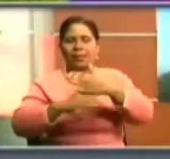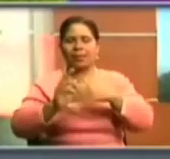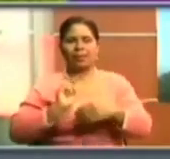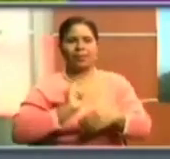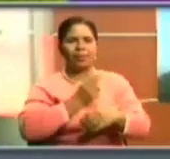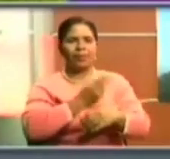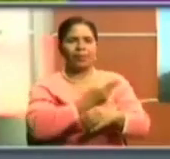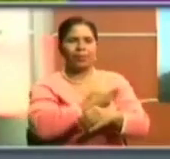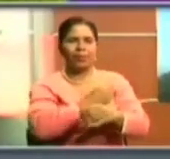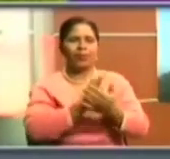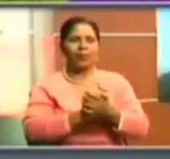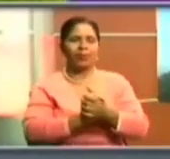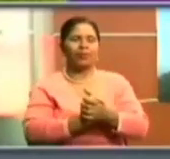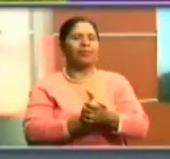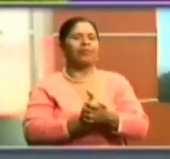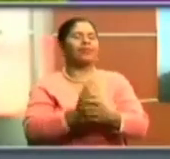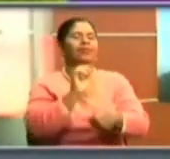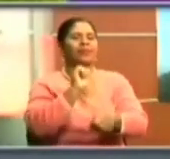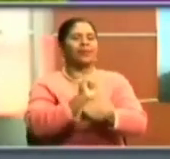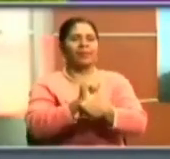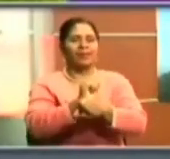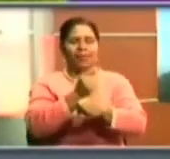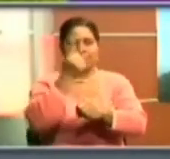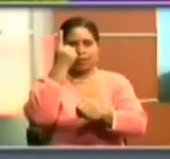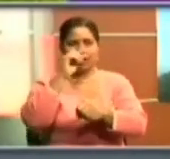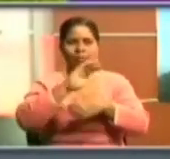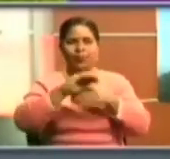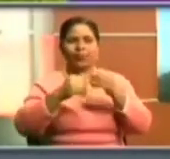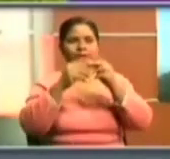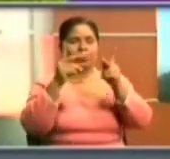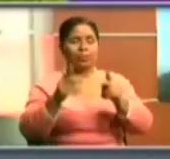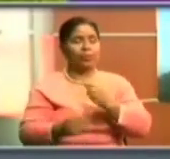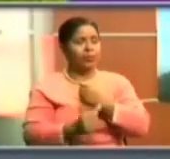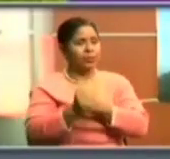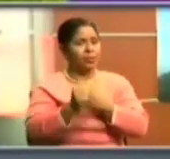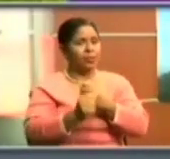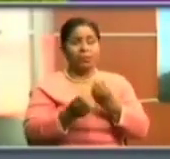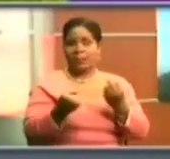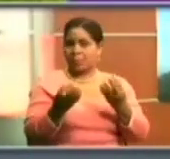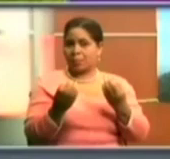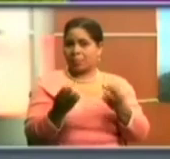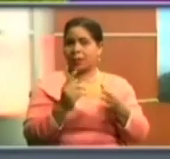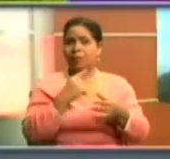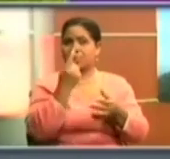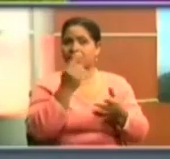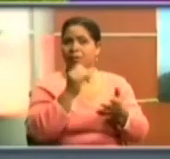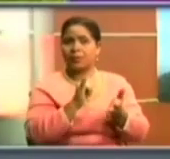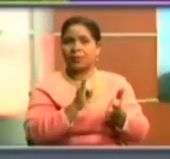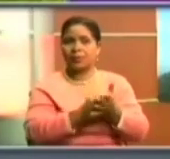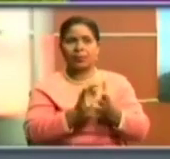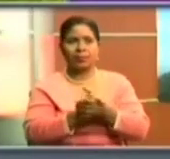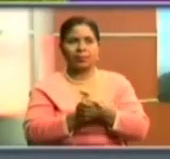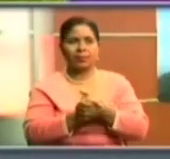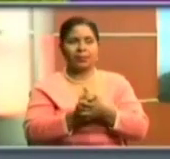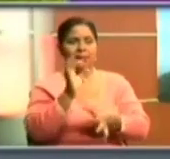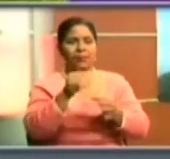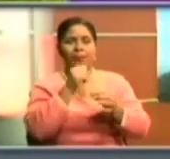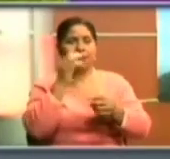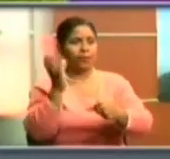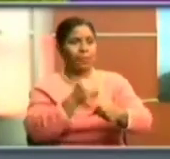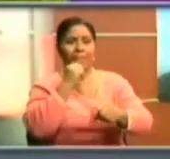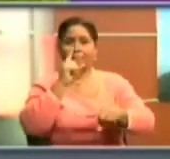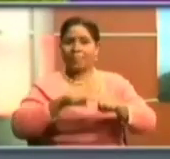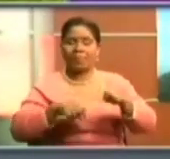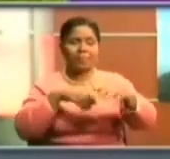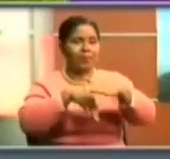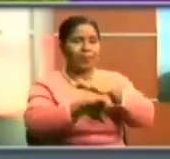que c'est une bataille pas nous qui mener. C'est une bataille qui est dangereuse en pile, il faut me dire ça. C'est pour une bataille qui n'a pas de courage pour rentrer là-dedans.